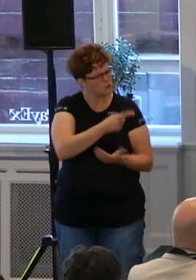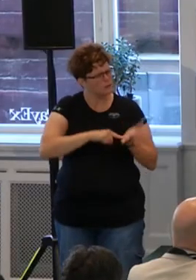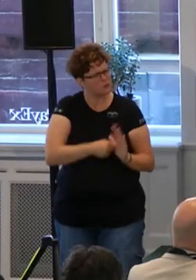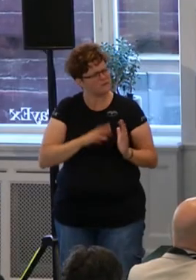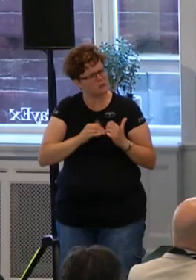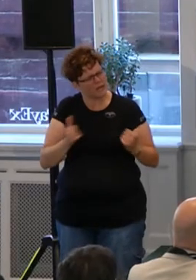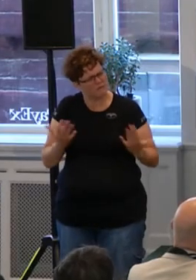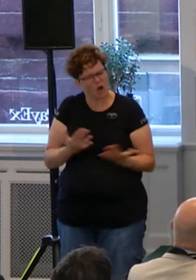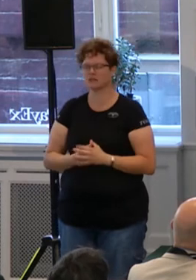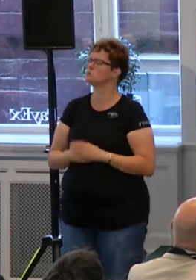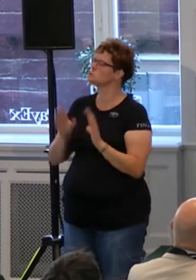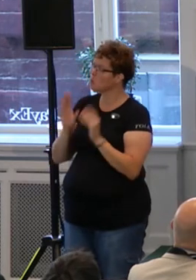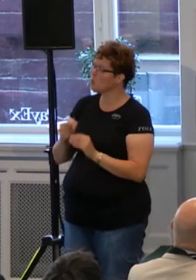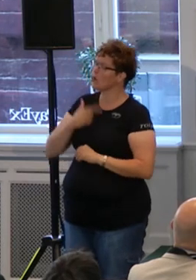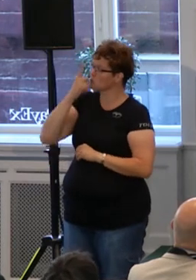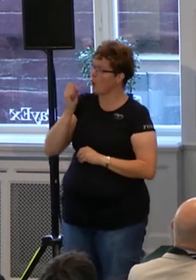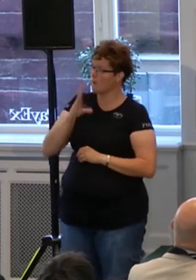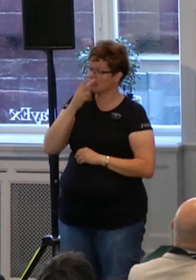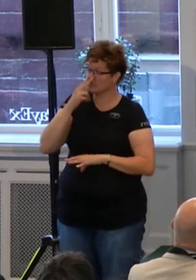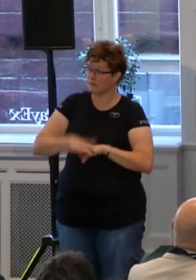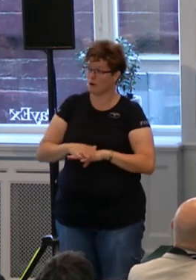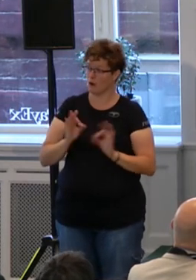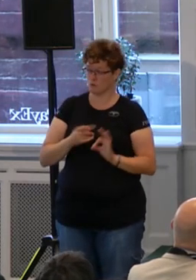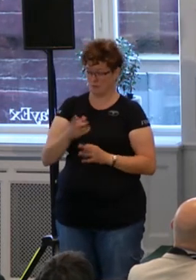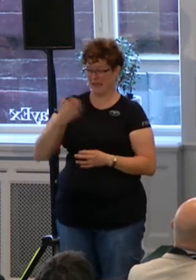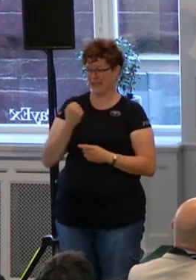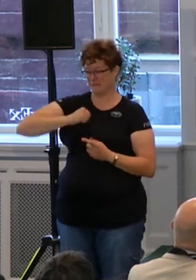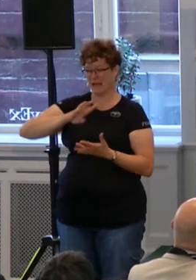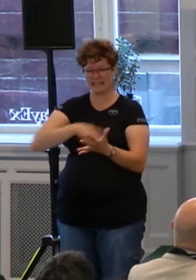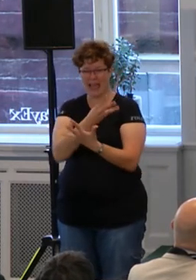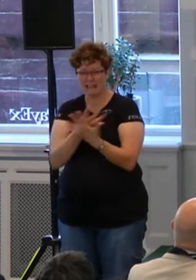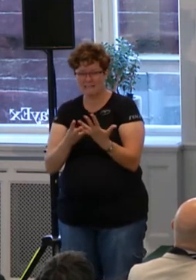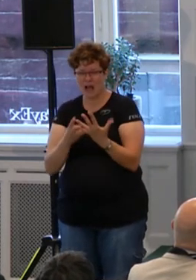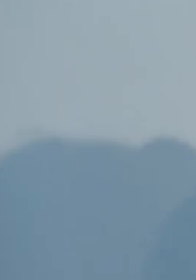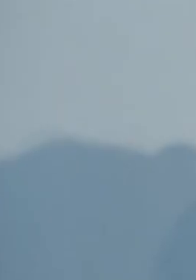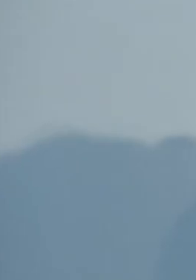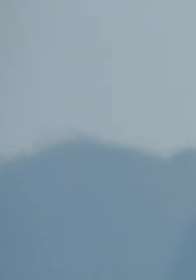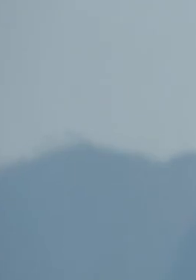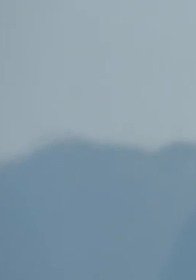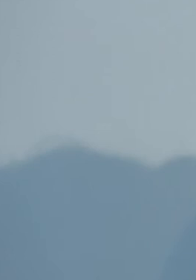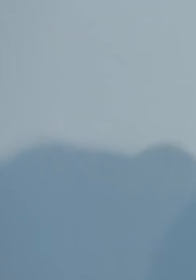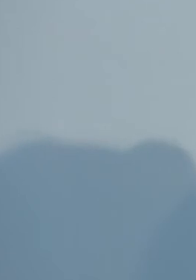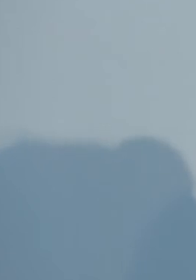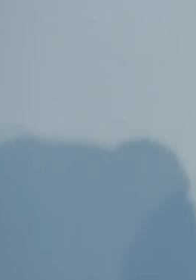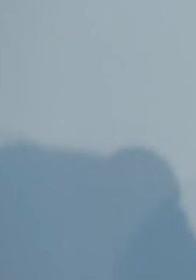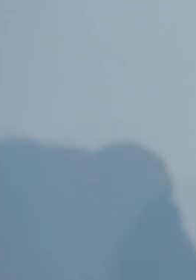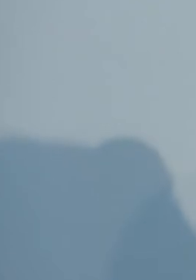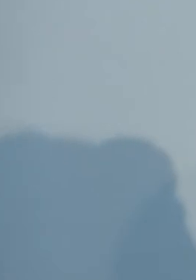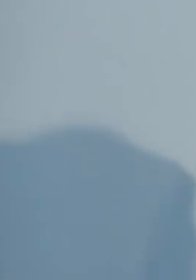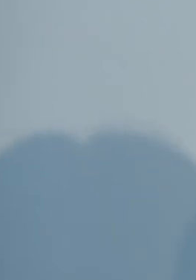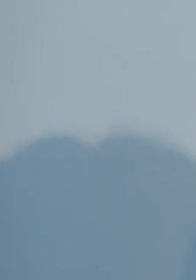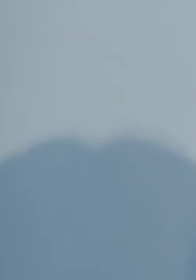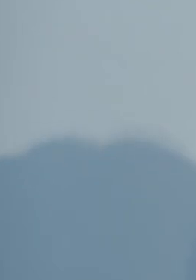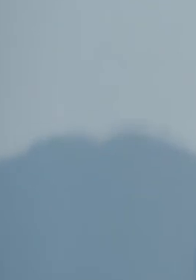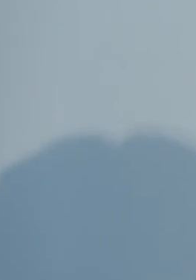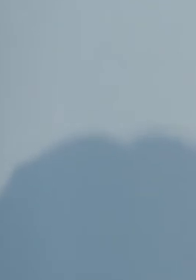Katrin? Jag tror att om man tittar på hur de här kriminella nätverken har varit organiserade och så finns det olika strukturer. Vi